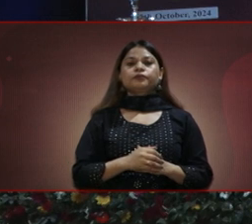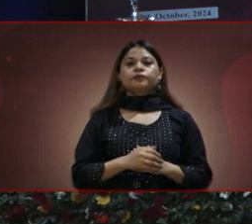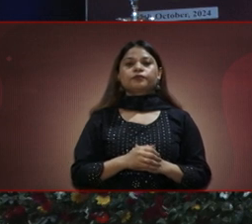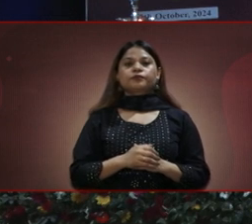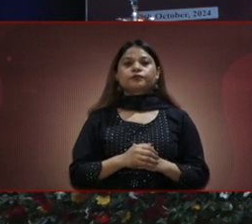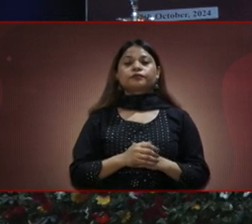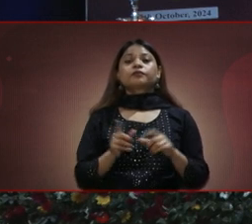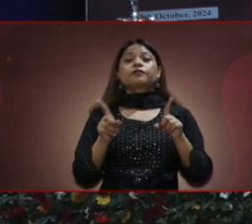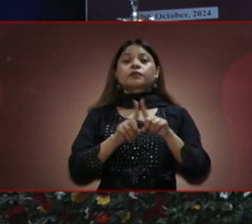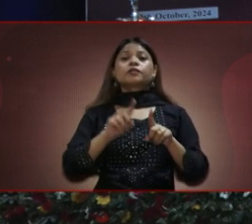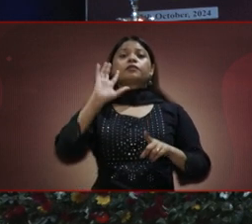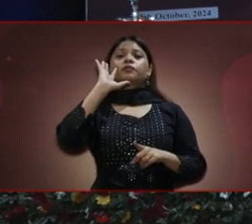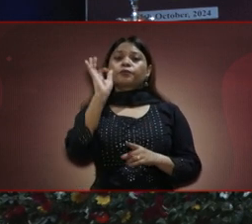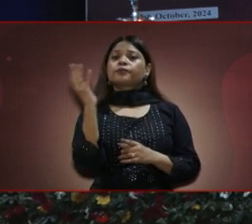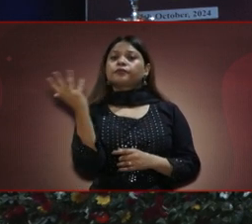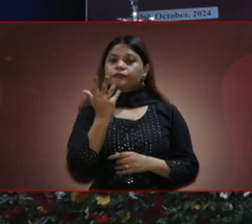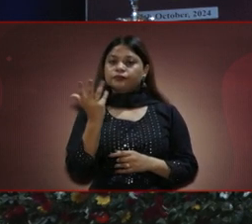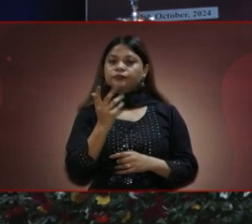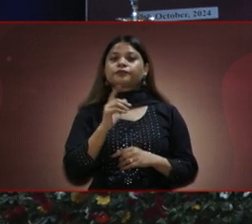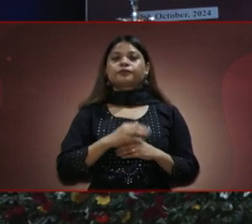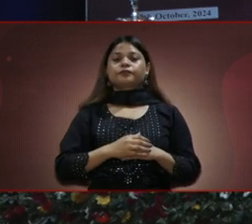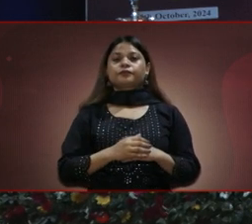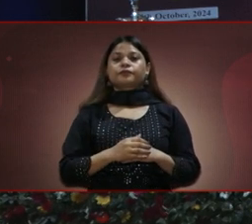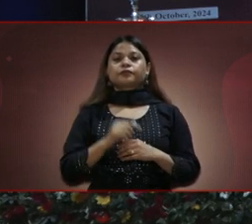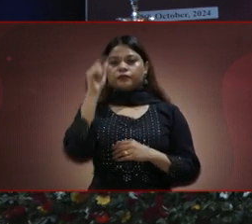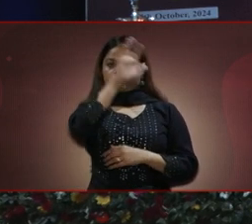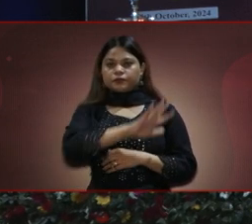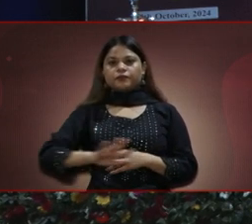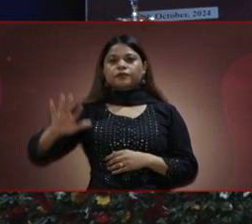हमारी प्रायोरिटी रहती है भारत की जो